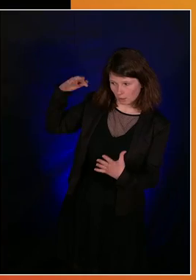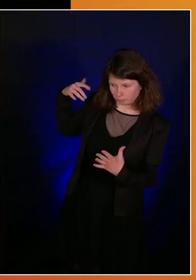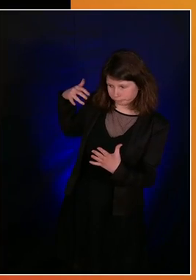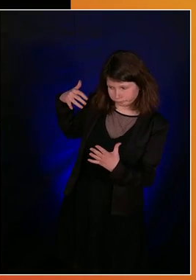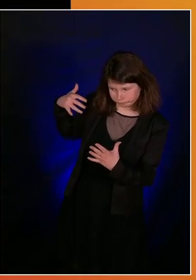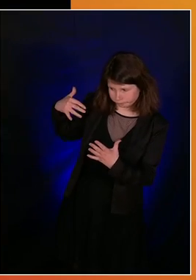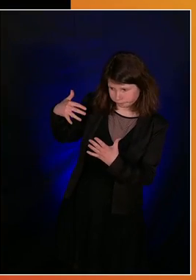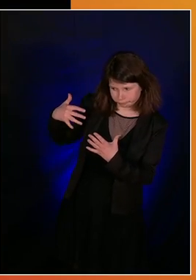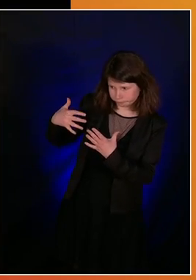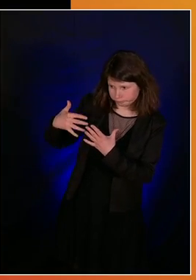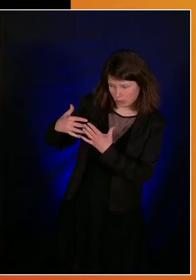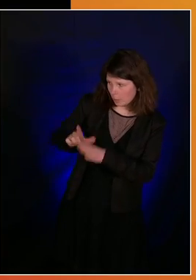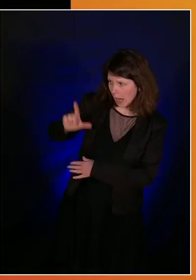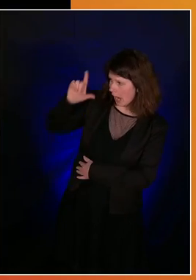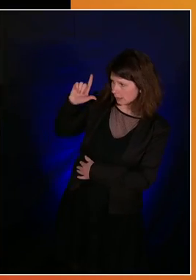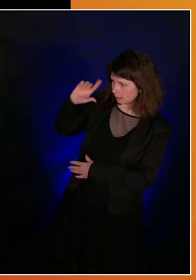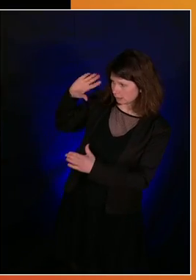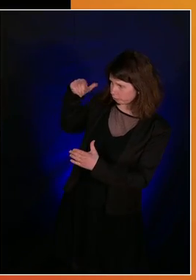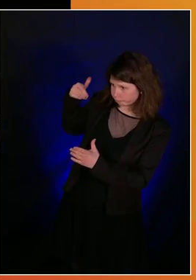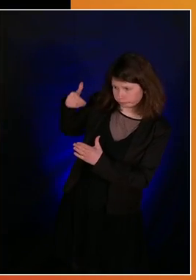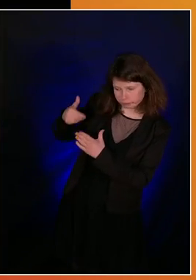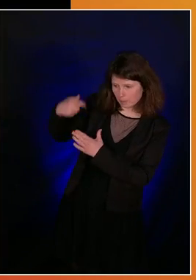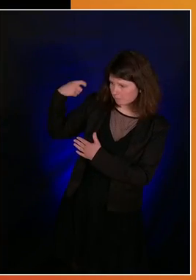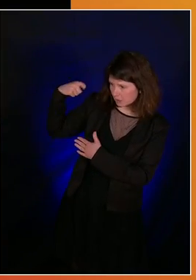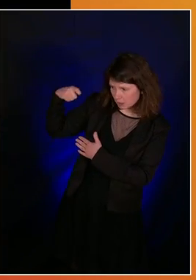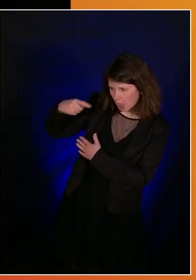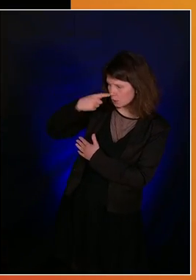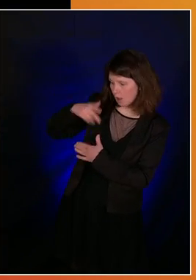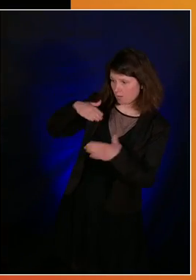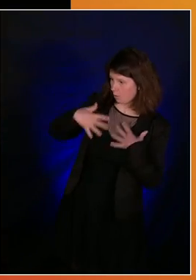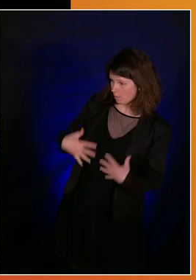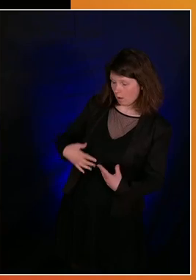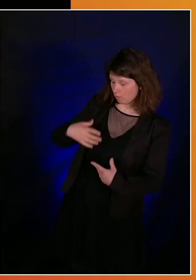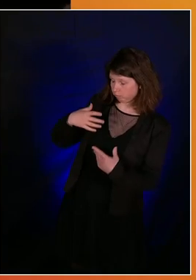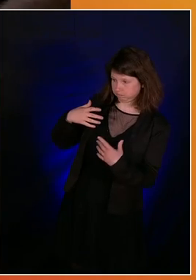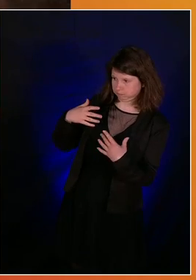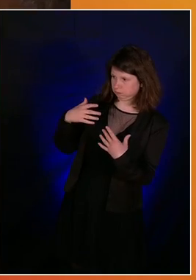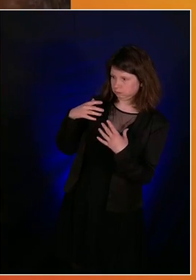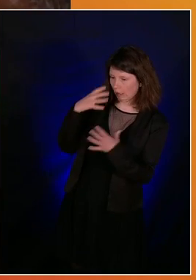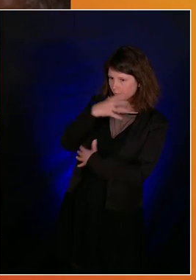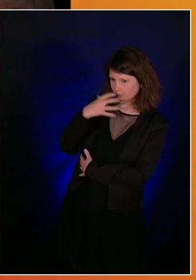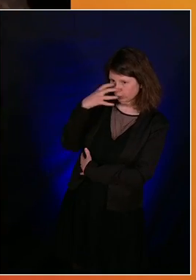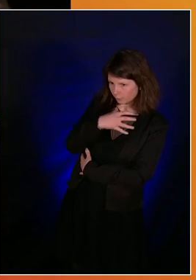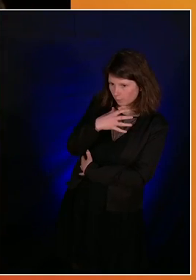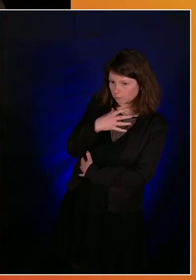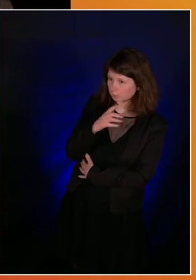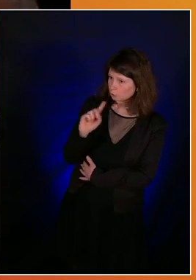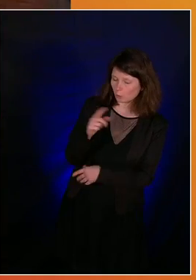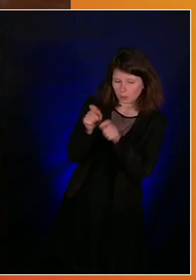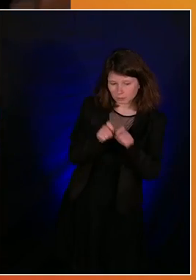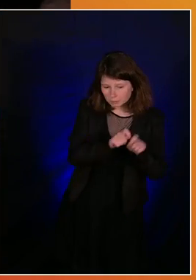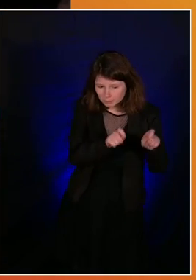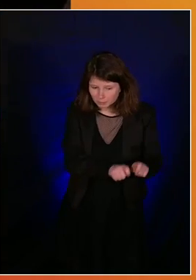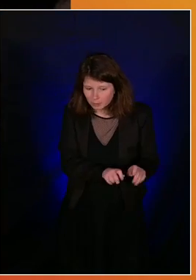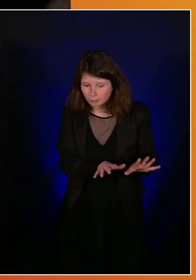différentes présidences me demande m'amen et camarades on a respecté tout le monde mais je trouve antidémocratique